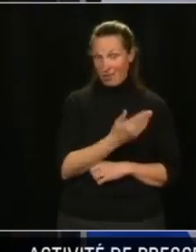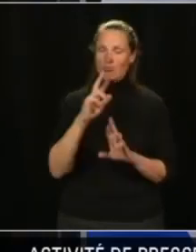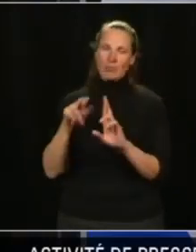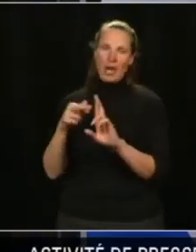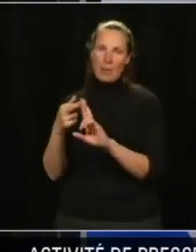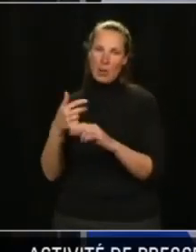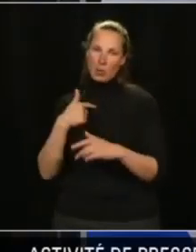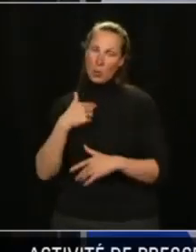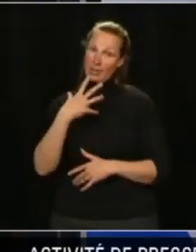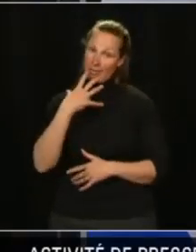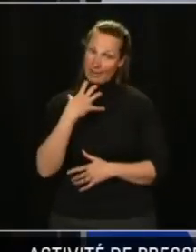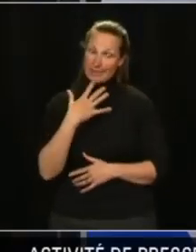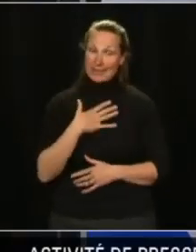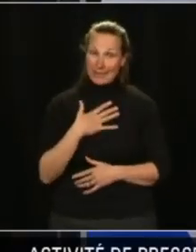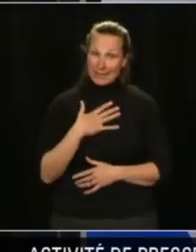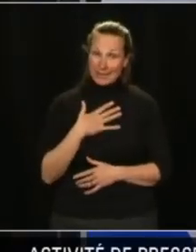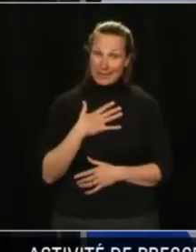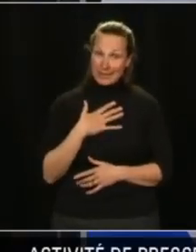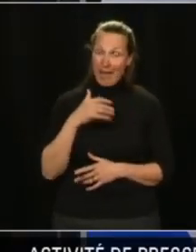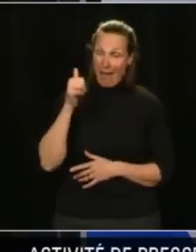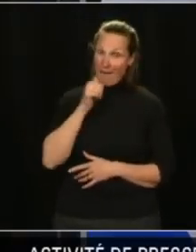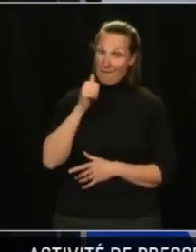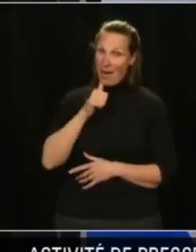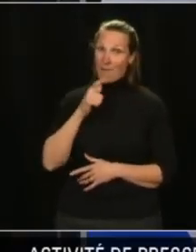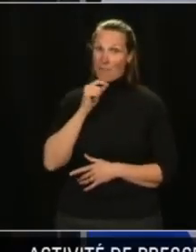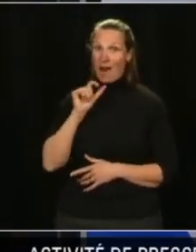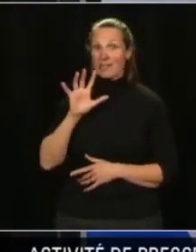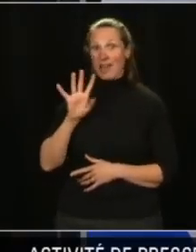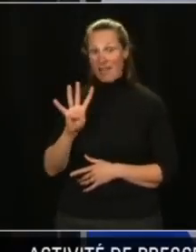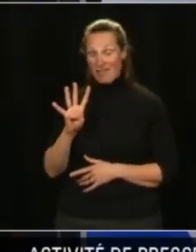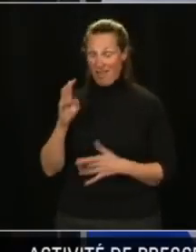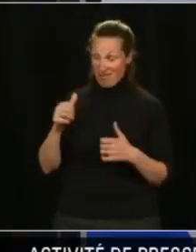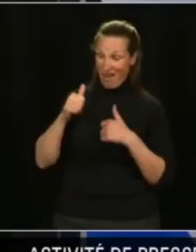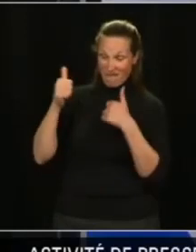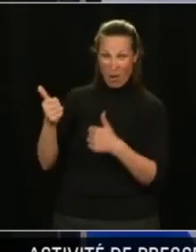une femme de 54 ans une femme